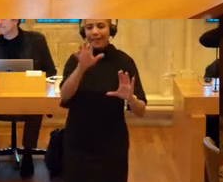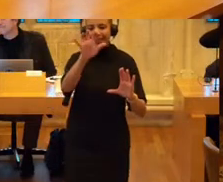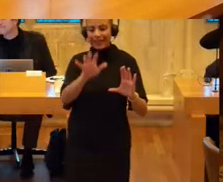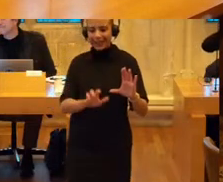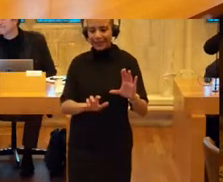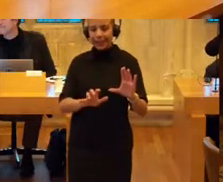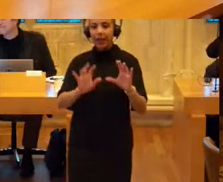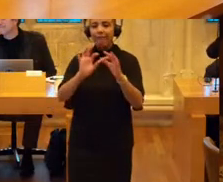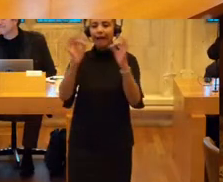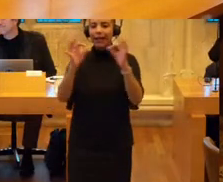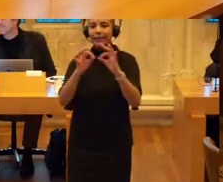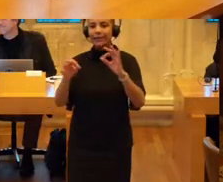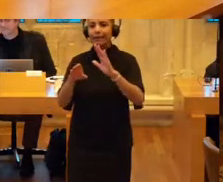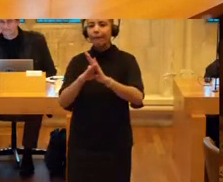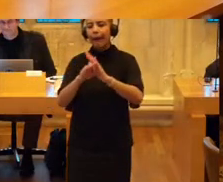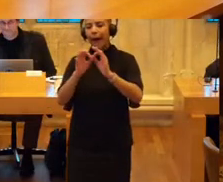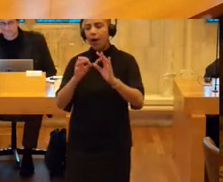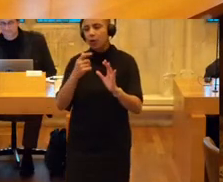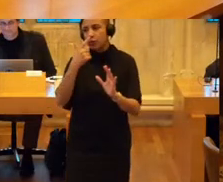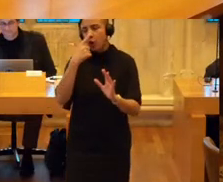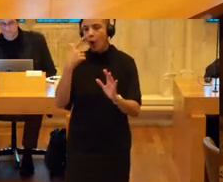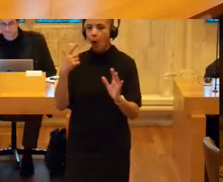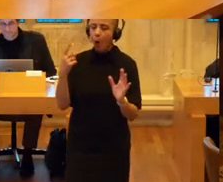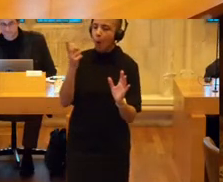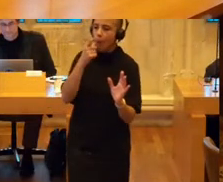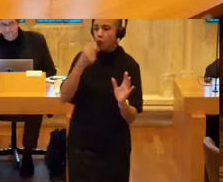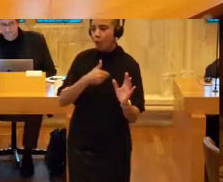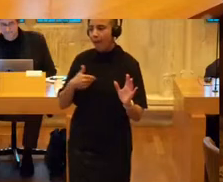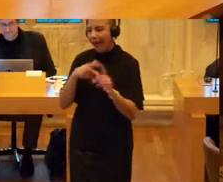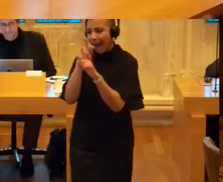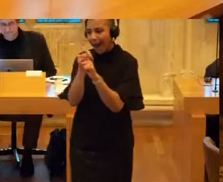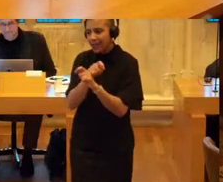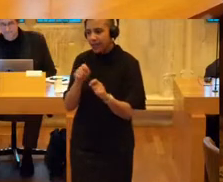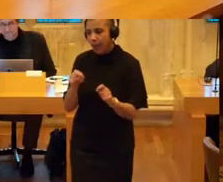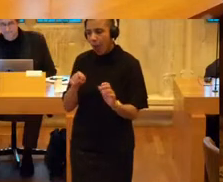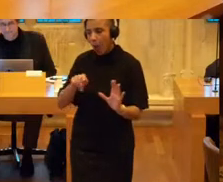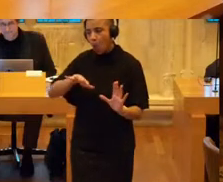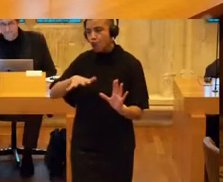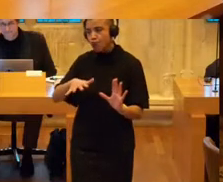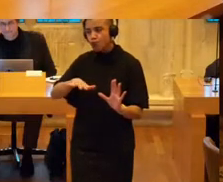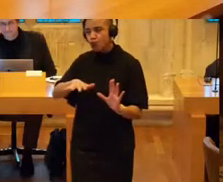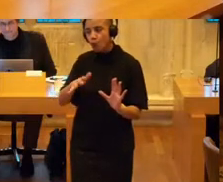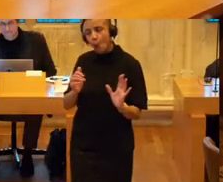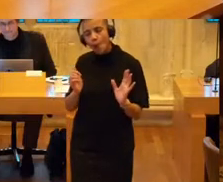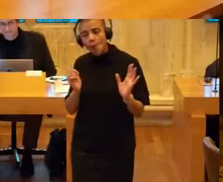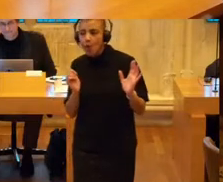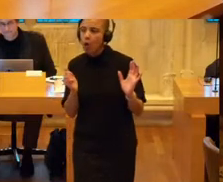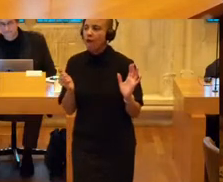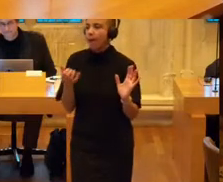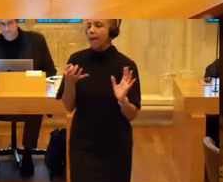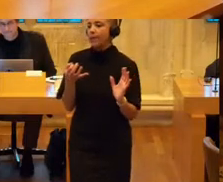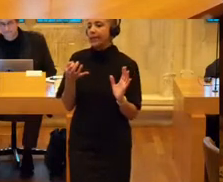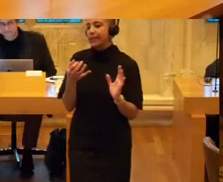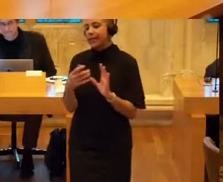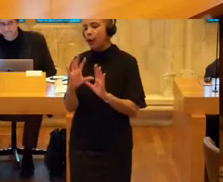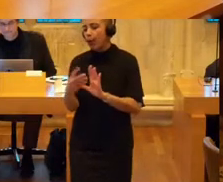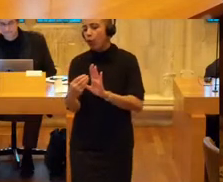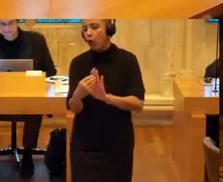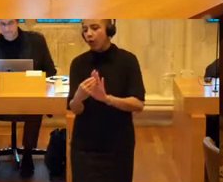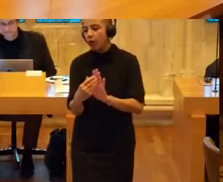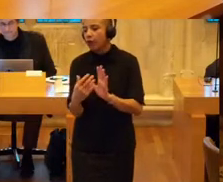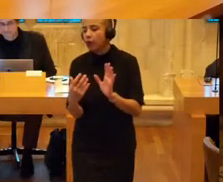la mesure où vous laissez entendre que le maire a une clairvoyance tardive par rapport à sa mesure de,